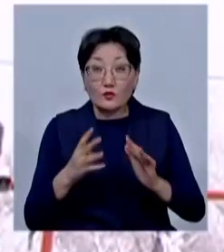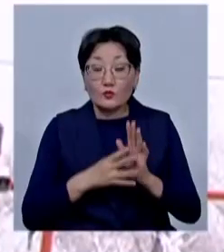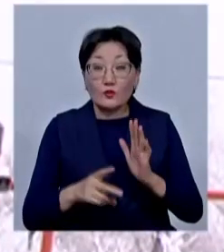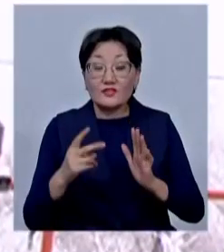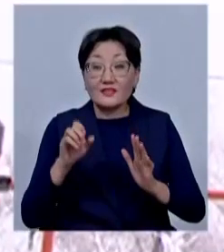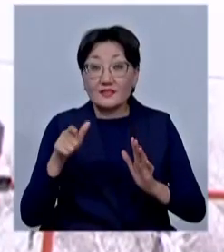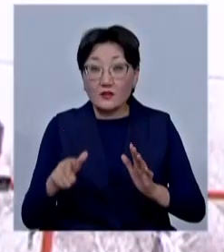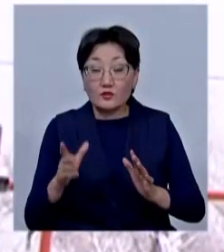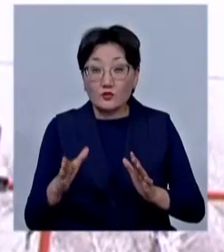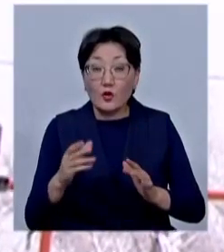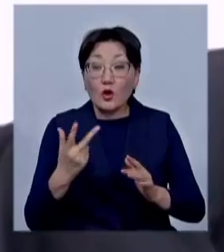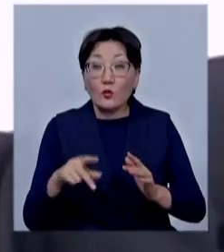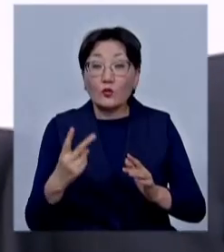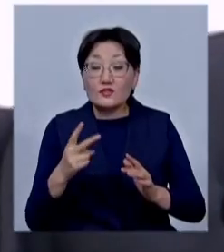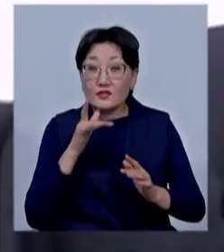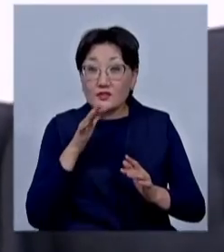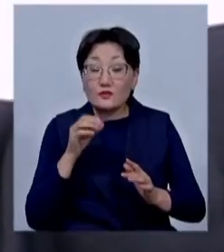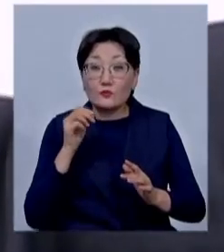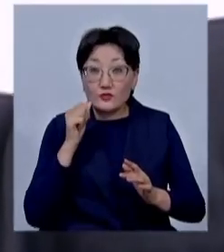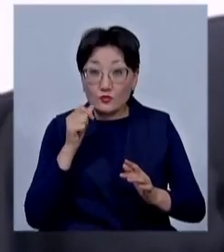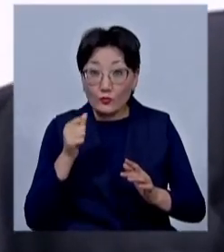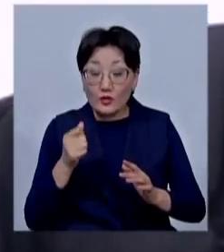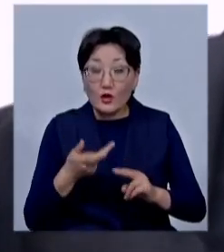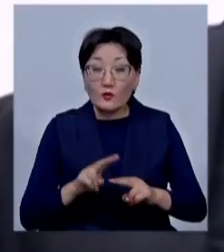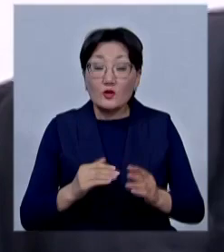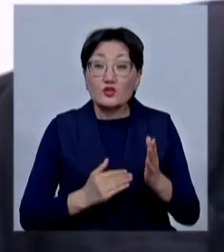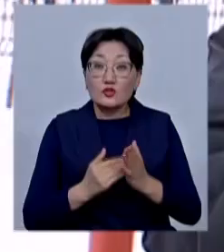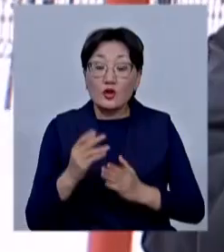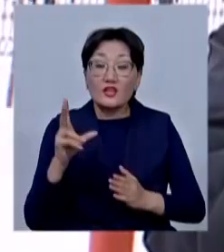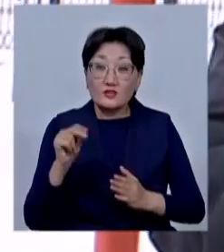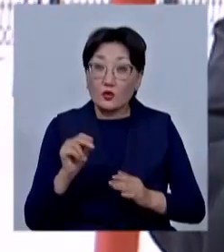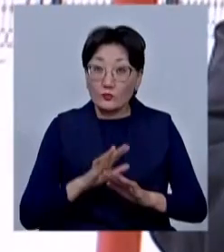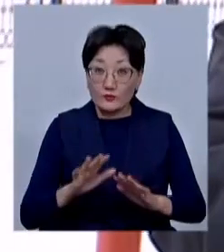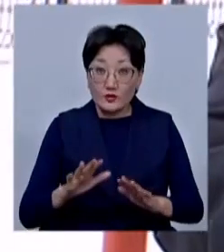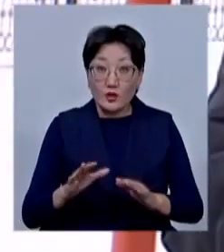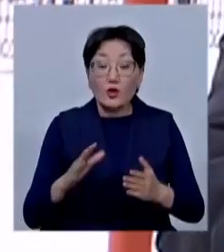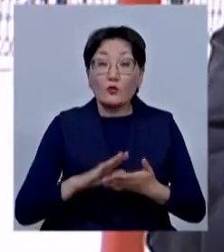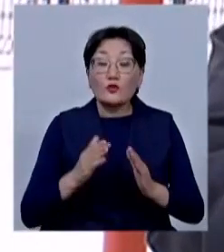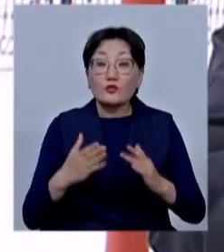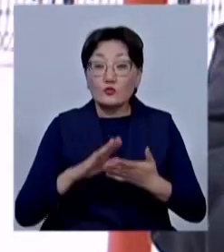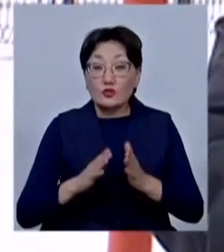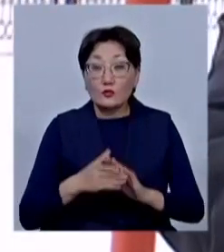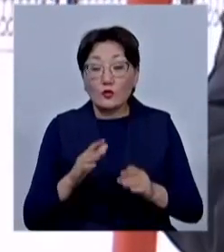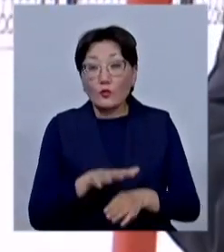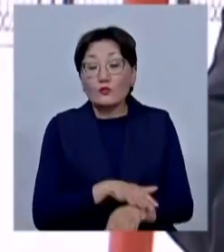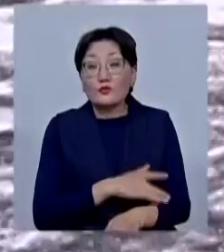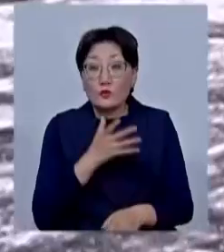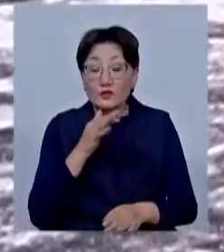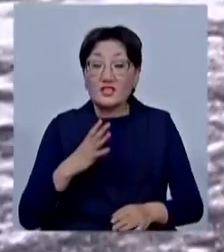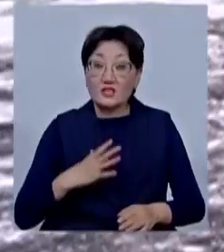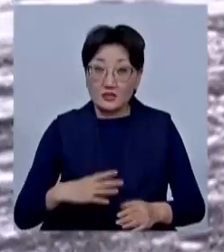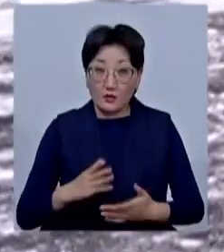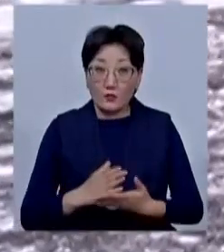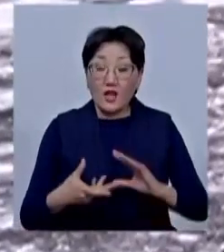92 келі болатын 32 жастағы спортшы үшін бұл ең жоғарғы көрсеткіш емес. Үй жағдайында бұдан да ұзақ уақытқа шыдап жүр